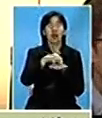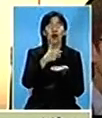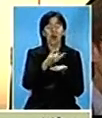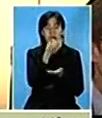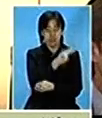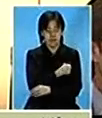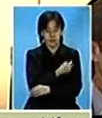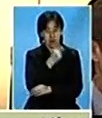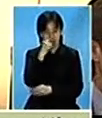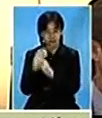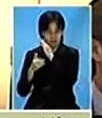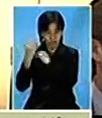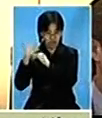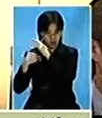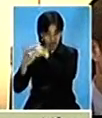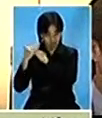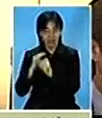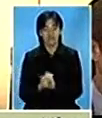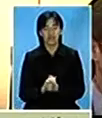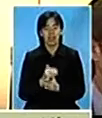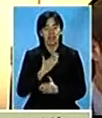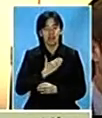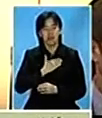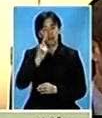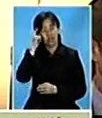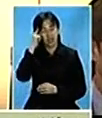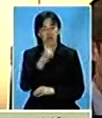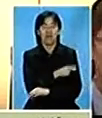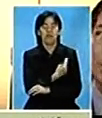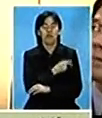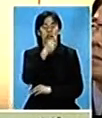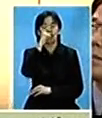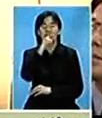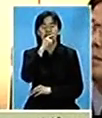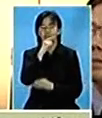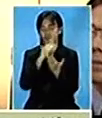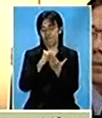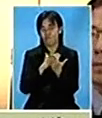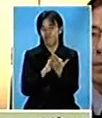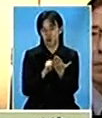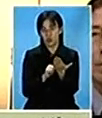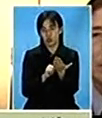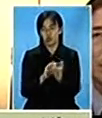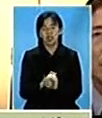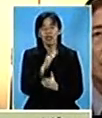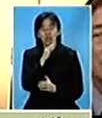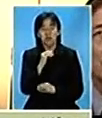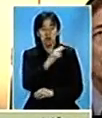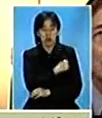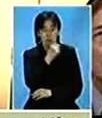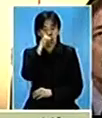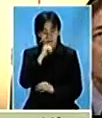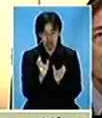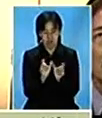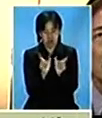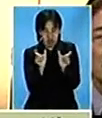พการแพทย์แผนไทยนะครับก็มีตัวการแพทย์แผนไทยเท่านั้นเองนะครับแต่ว่าในการแพทย์แผนไทยก็จะแยกออก